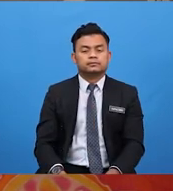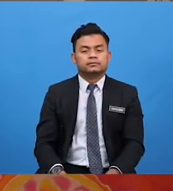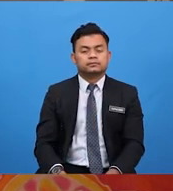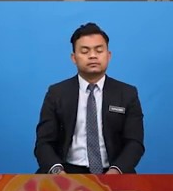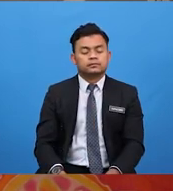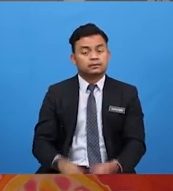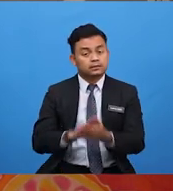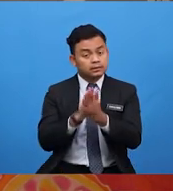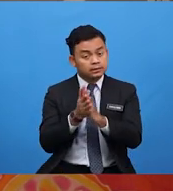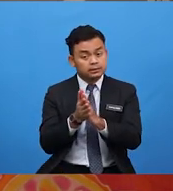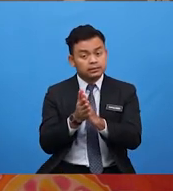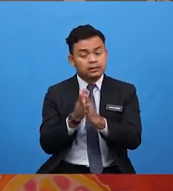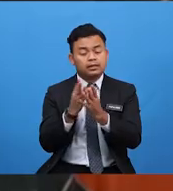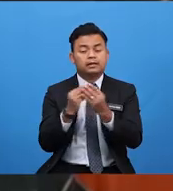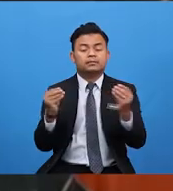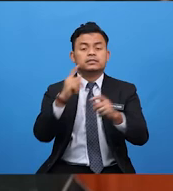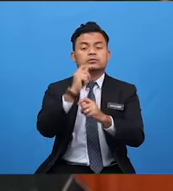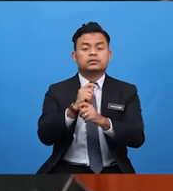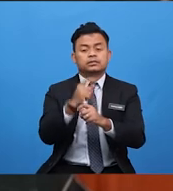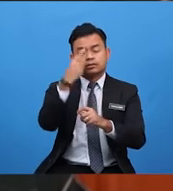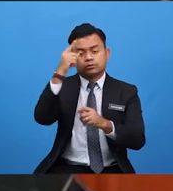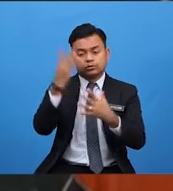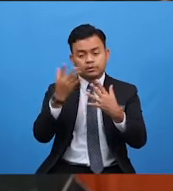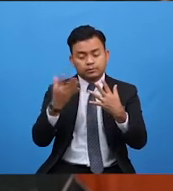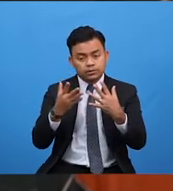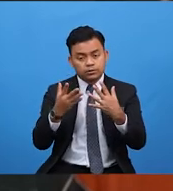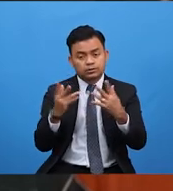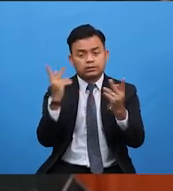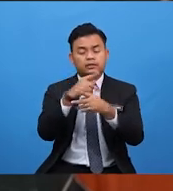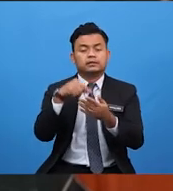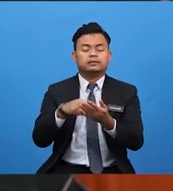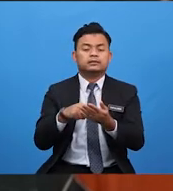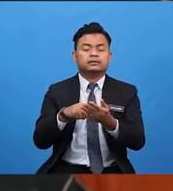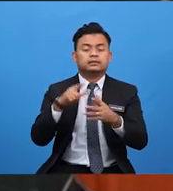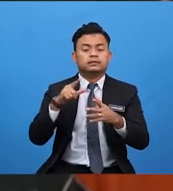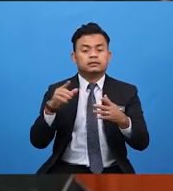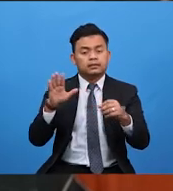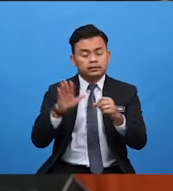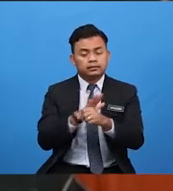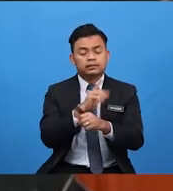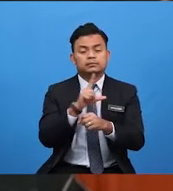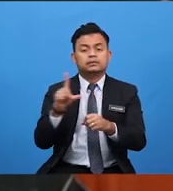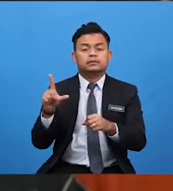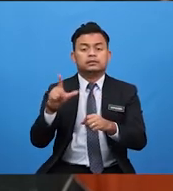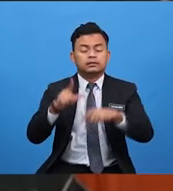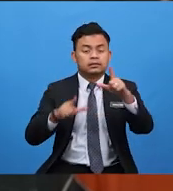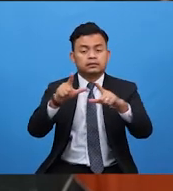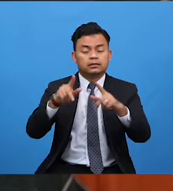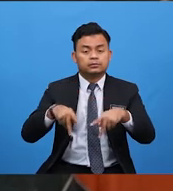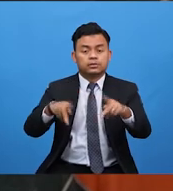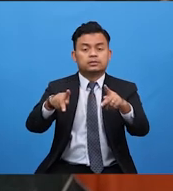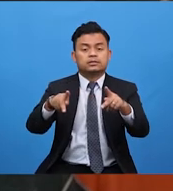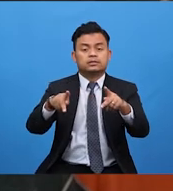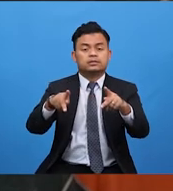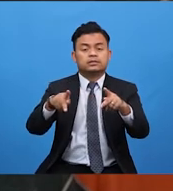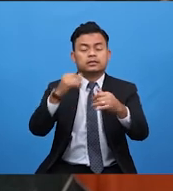tugasan pada episod kali ini. Lengkaplah langkah proses akhir batik lukis.